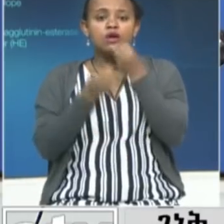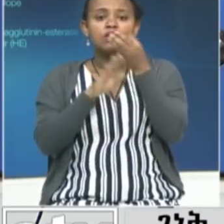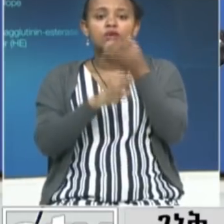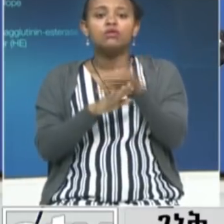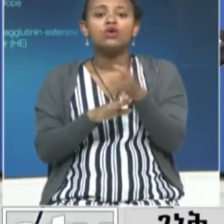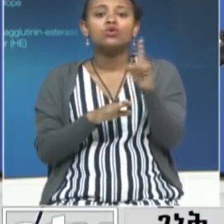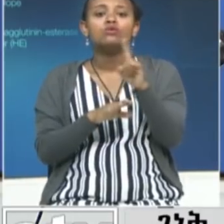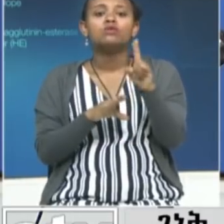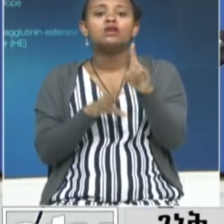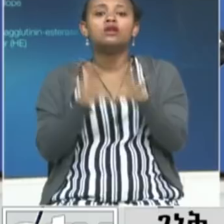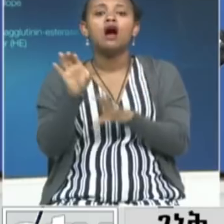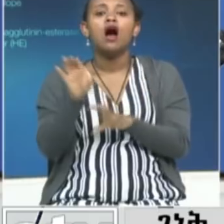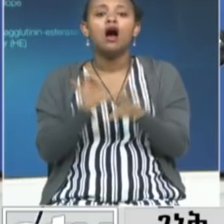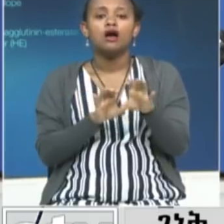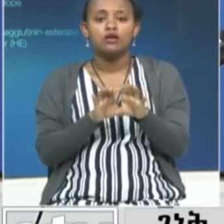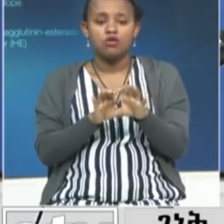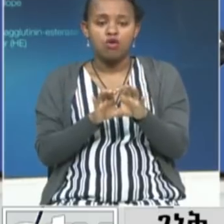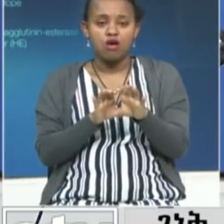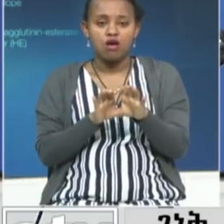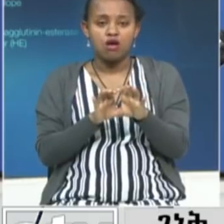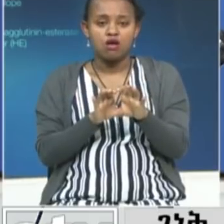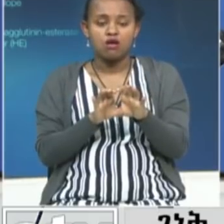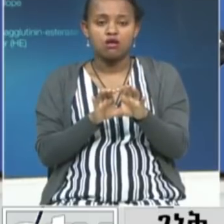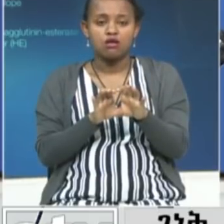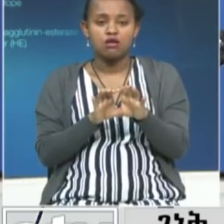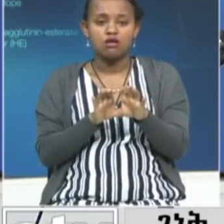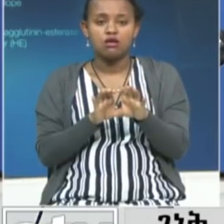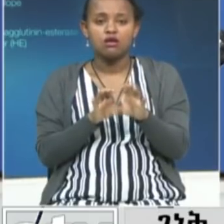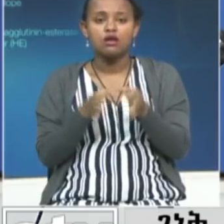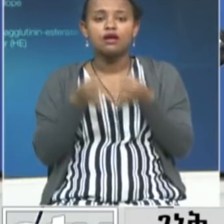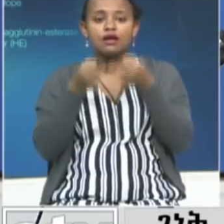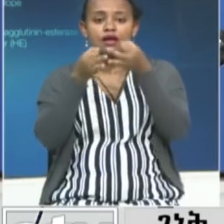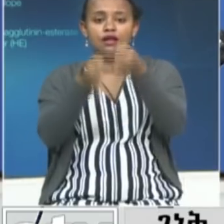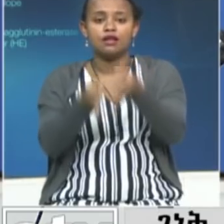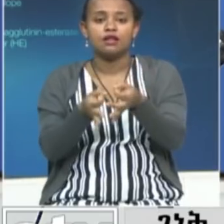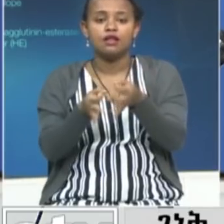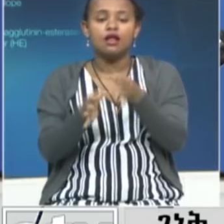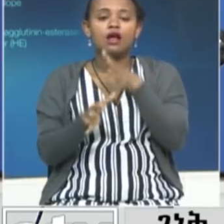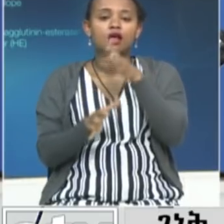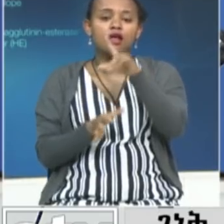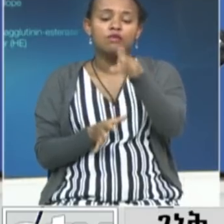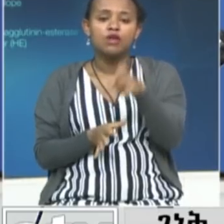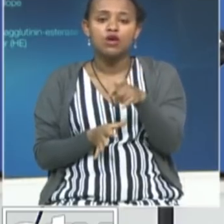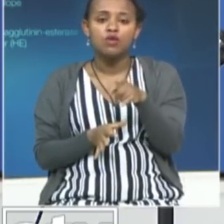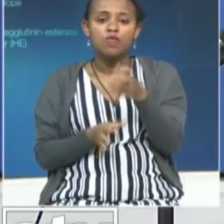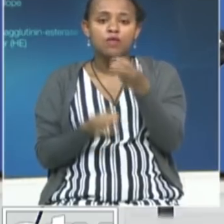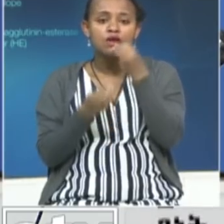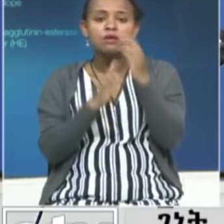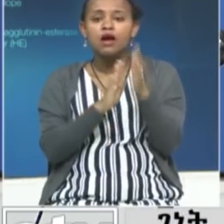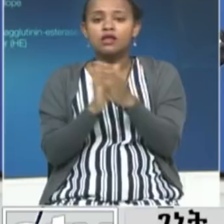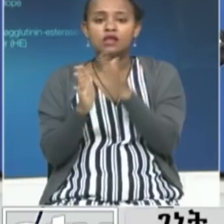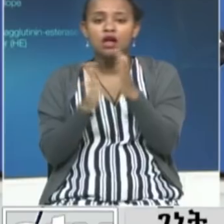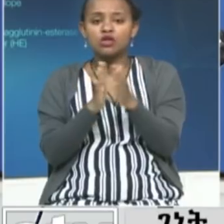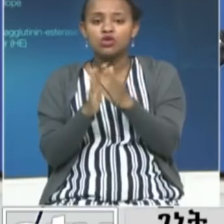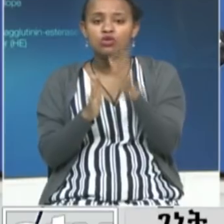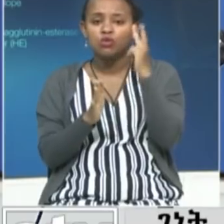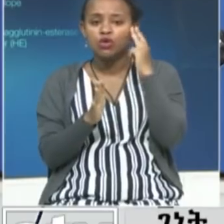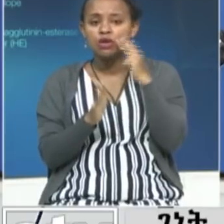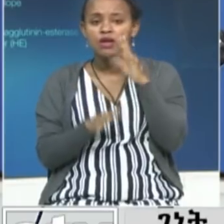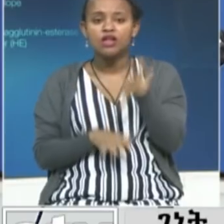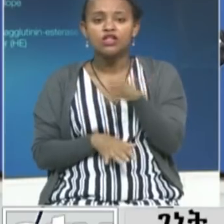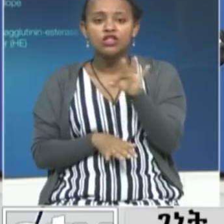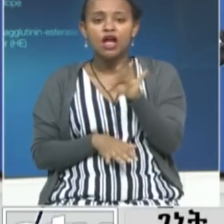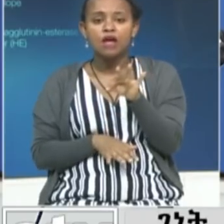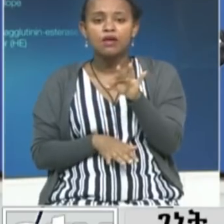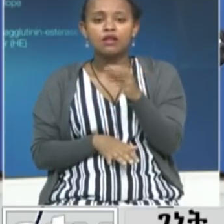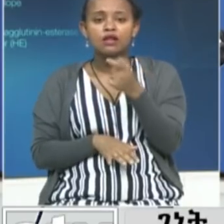ነገር አድርጓል? በዛ በኩል ነው ከፍተኛ የሚተላለፈው ይሄ ግምት እና ምግብ አዘጋጀት በሆቴል ሻይ ቤት፣ ብስኩት